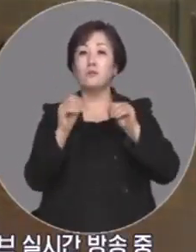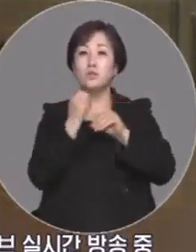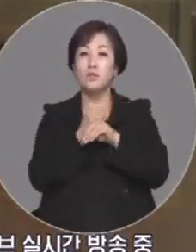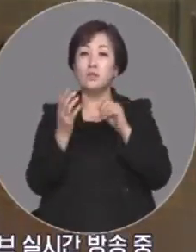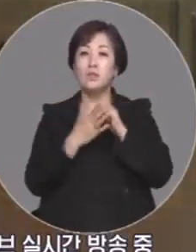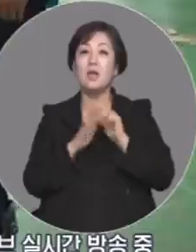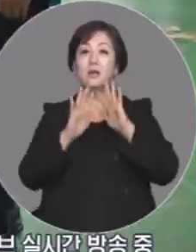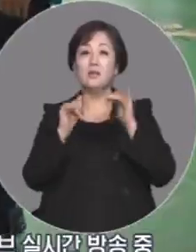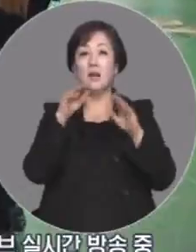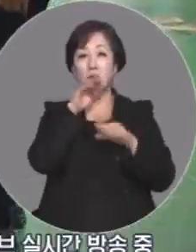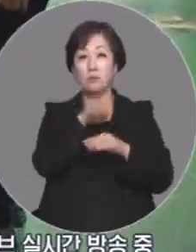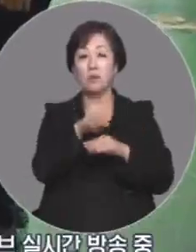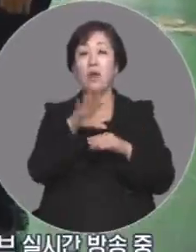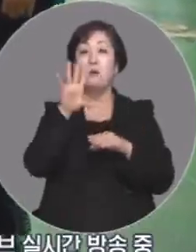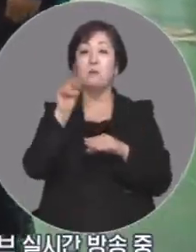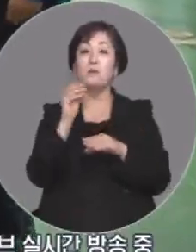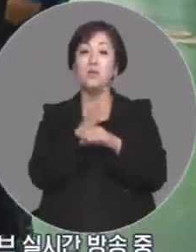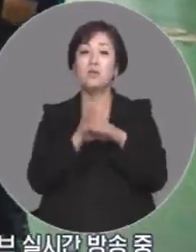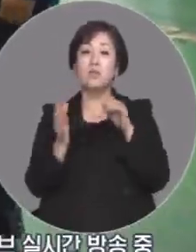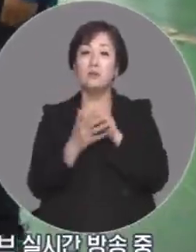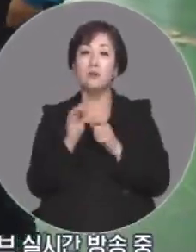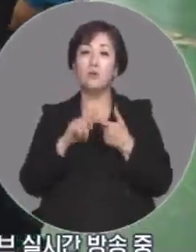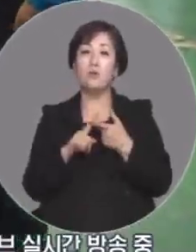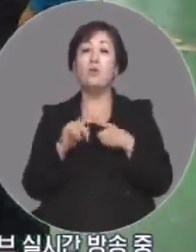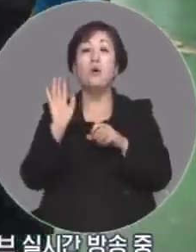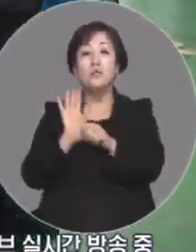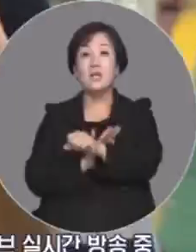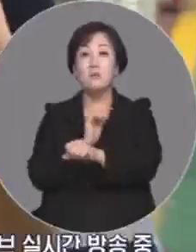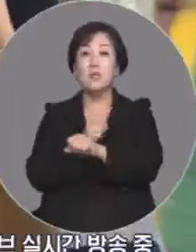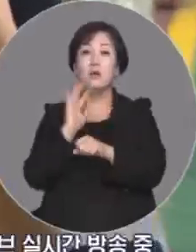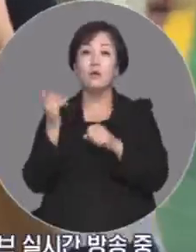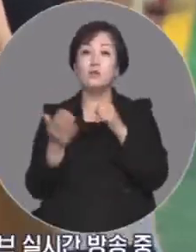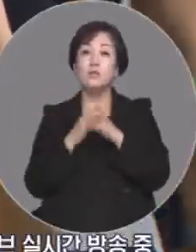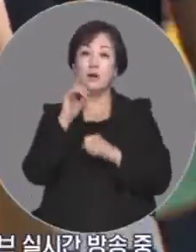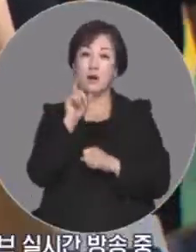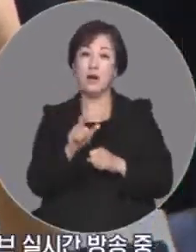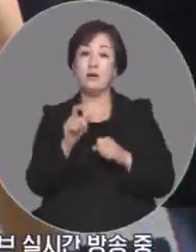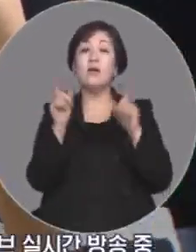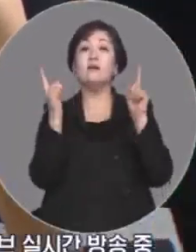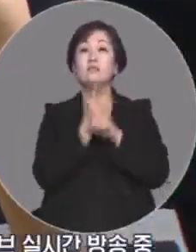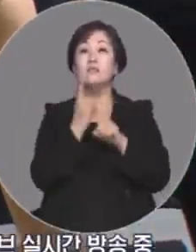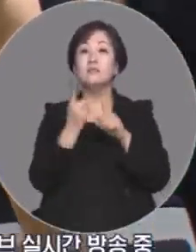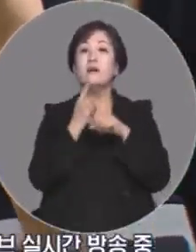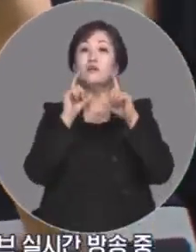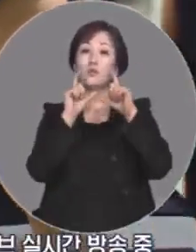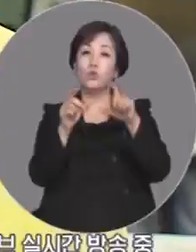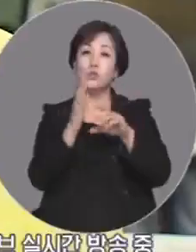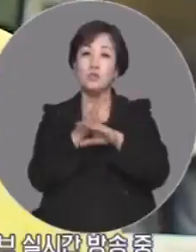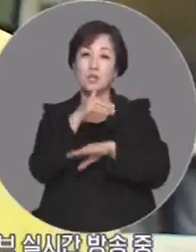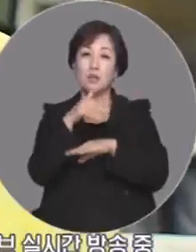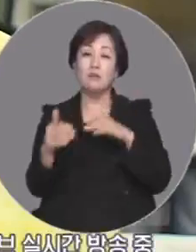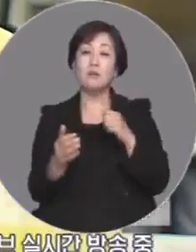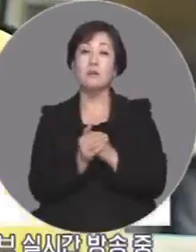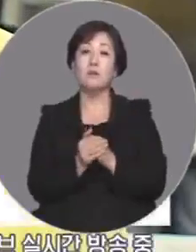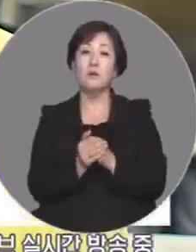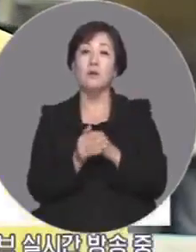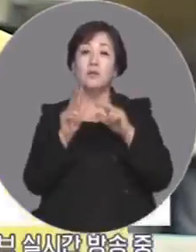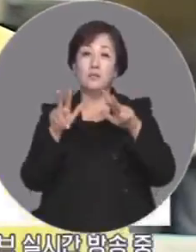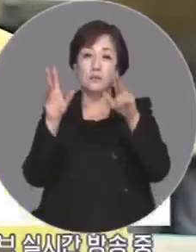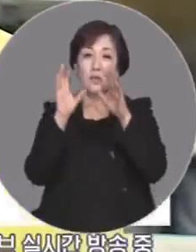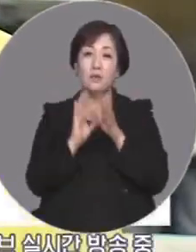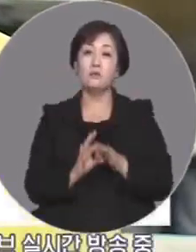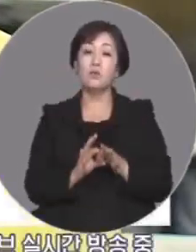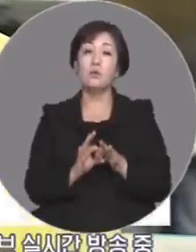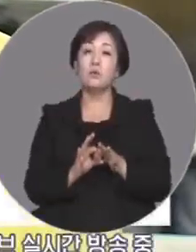겁니다. 조치가 미비한 업체에 대해선 강력한 시정 조치를 내릴 방침입니다. 앞으로도